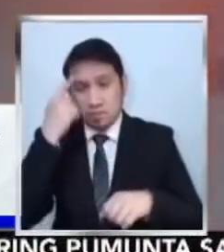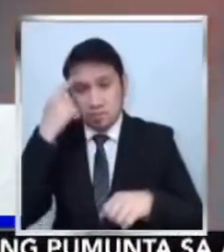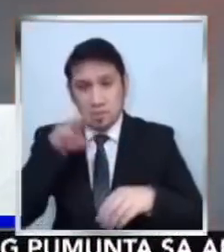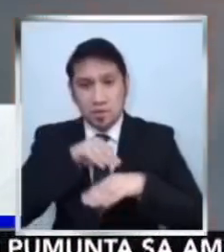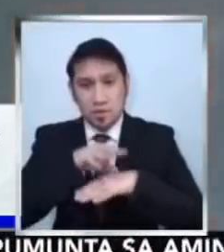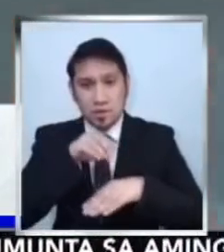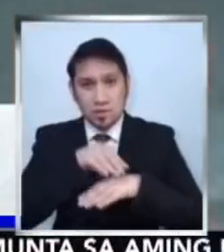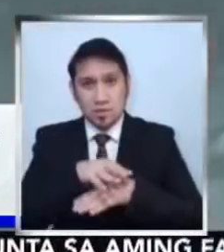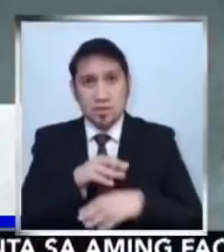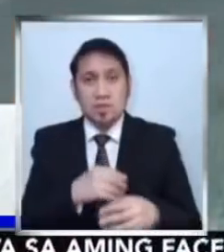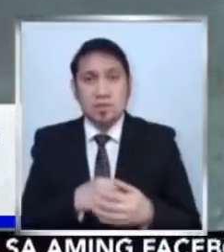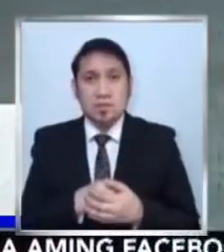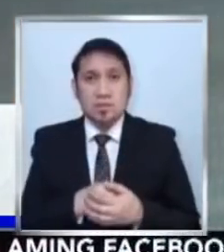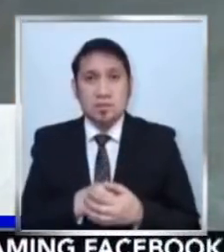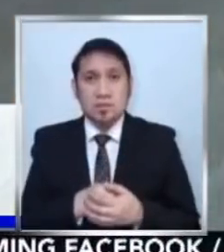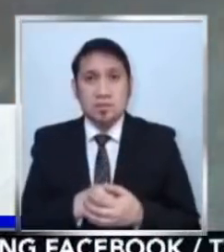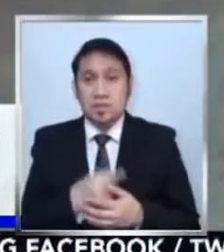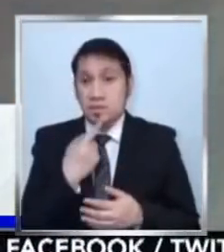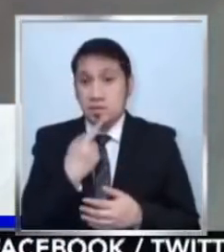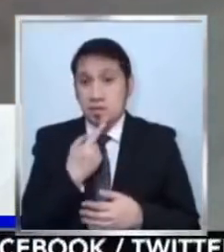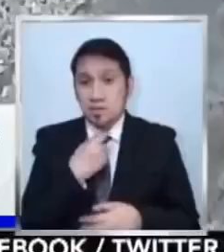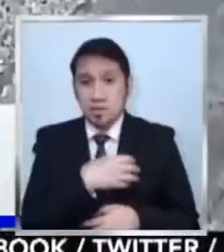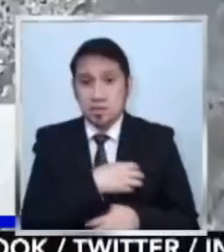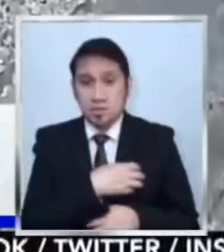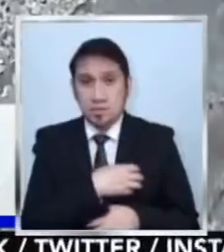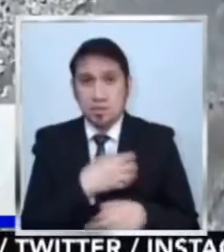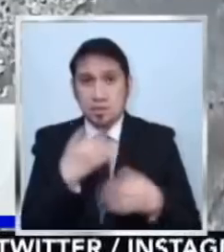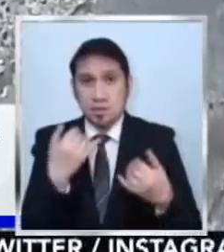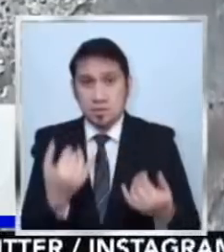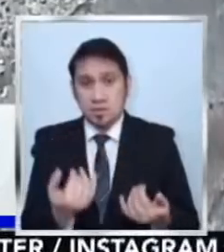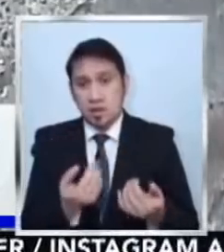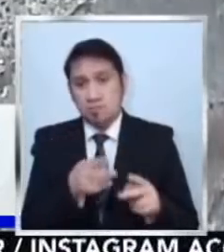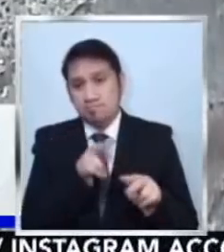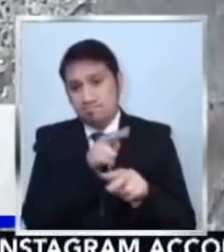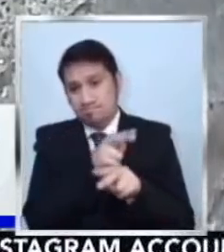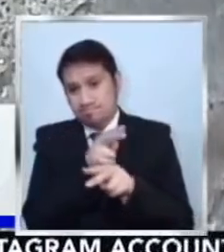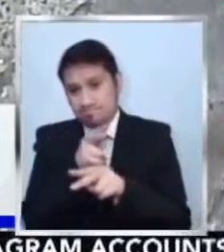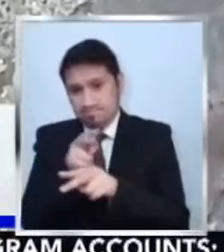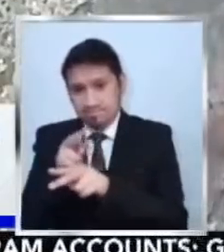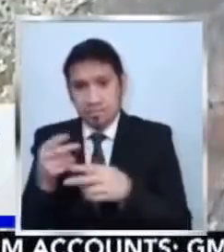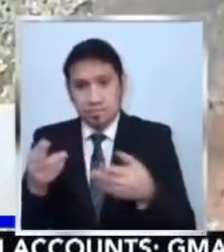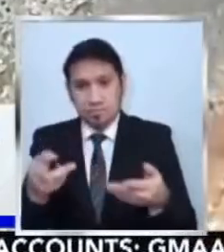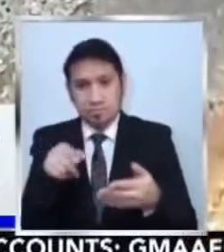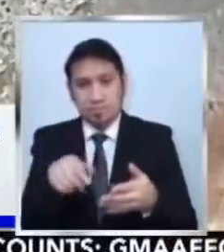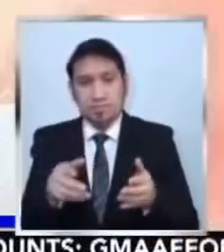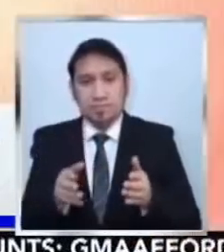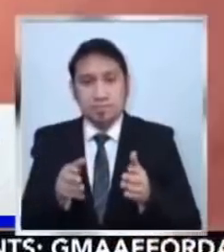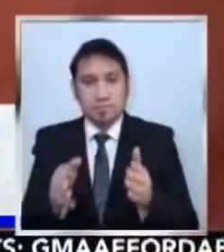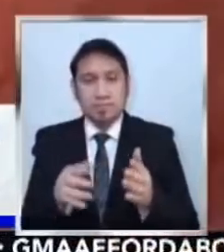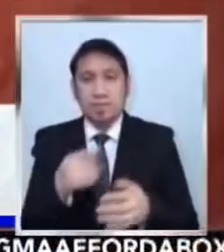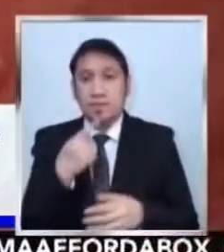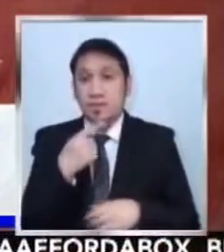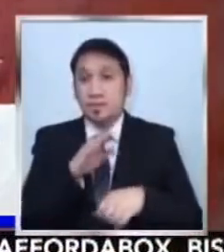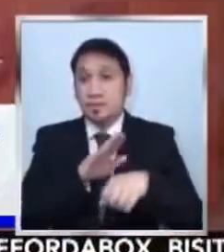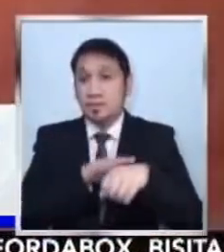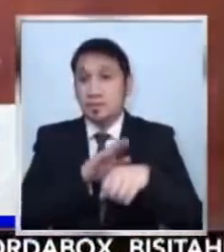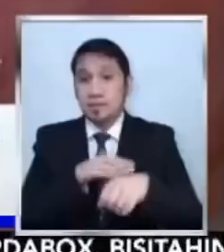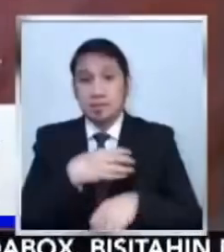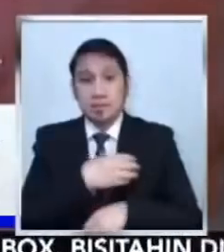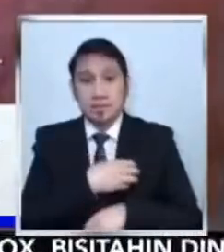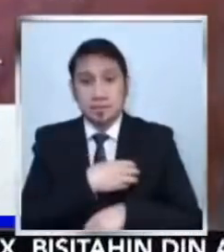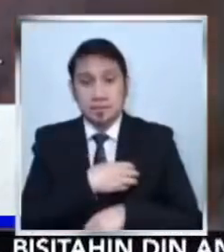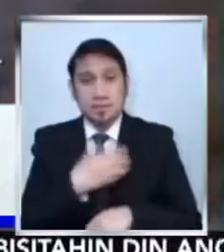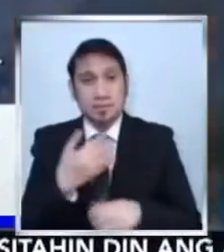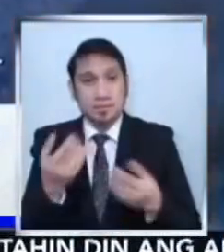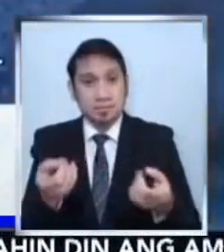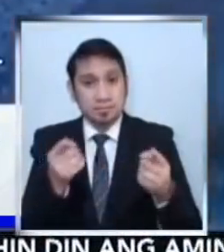DSWD. Sabi ng pulisya, popostehan na nila ang kahabaan ng kalsadang pinangyarihan ng riot. Babala ng pulisya sa ganitong klaseng gulo ng mga minor de